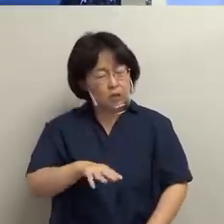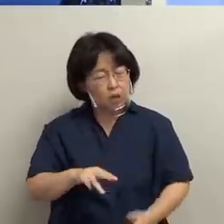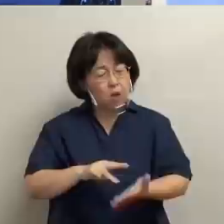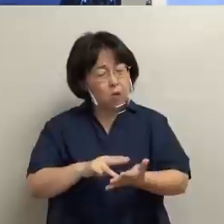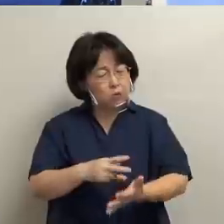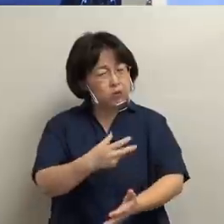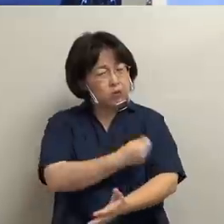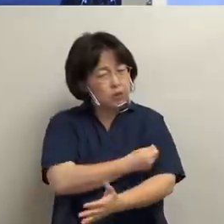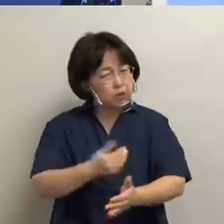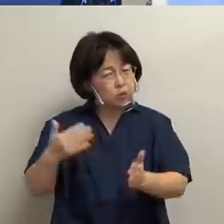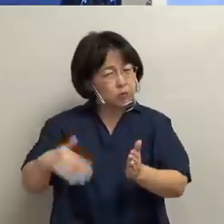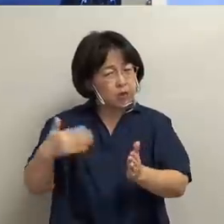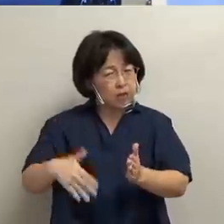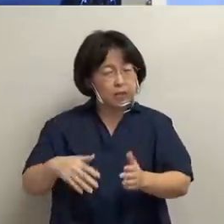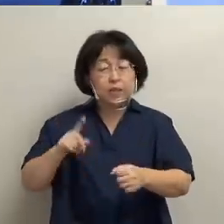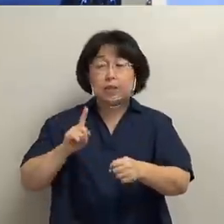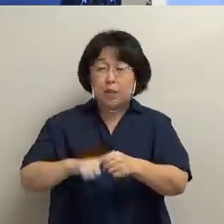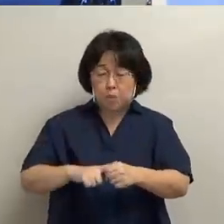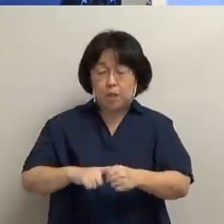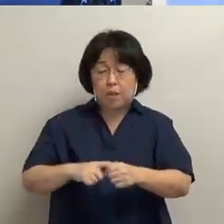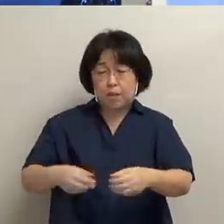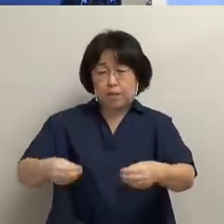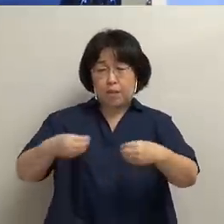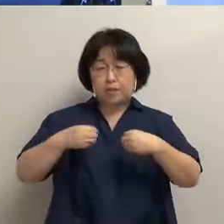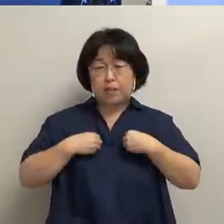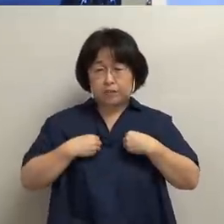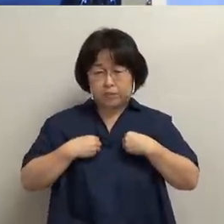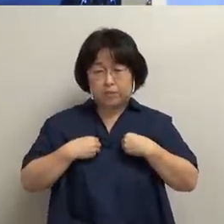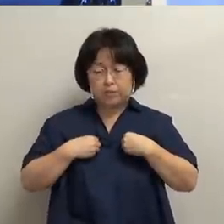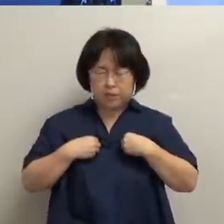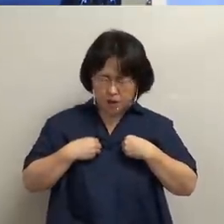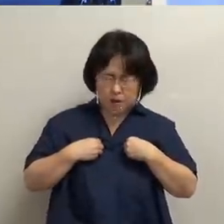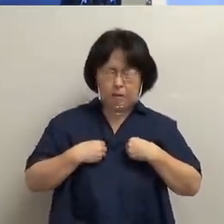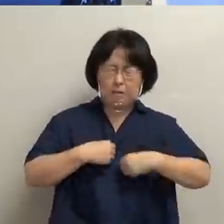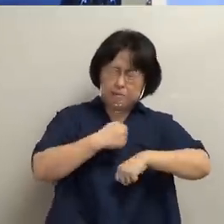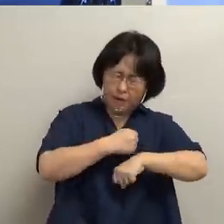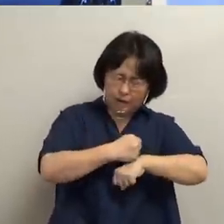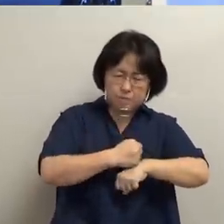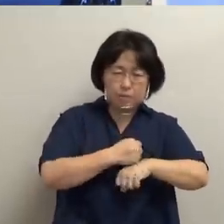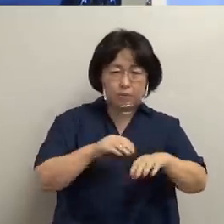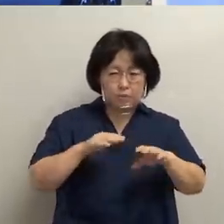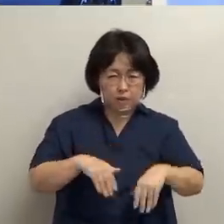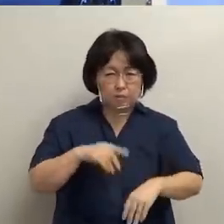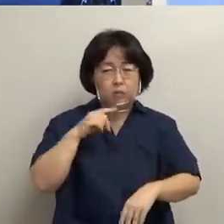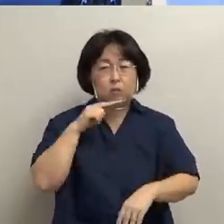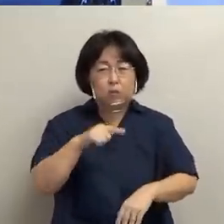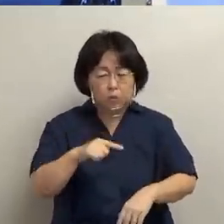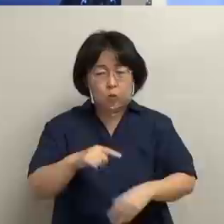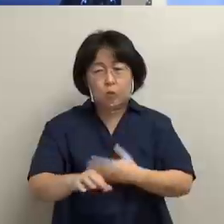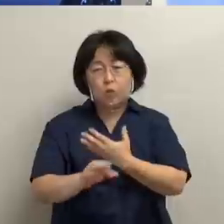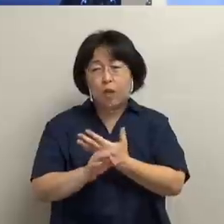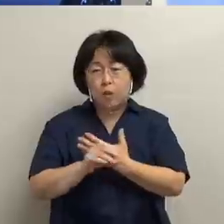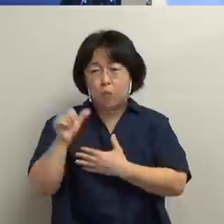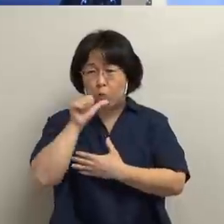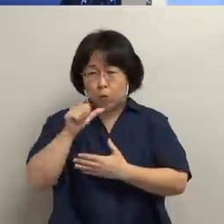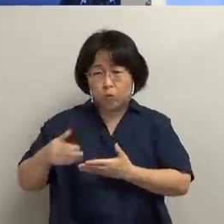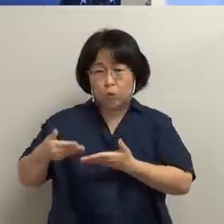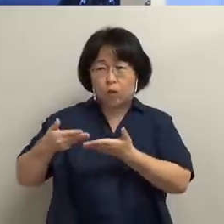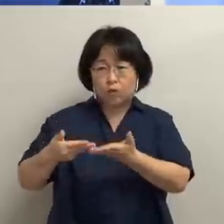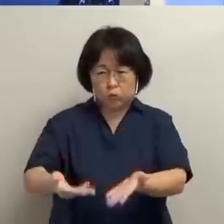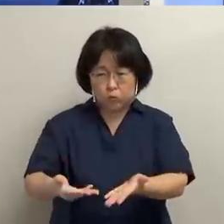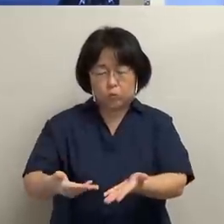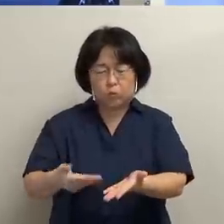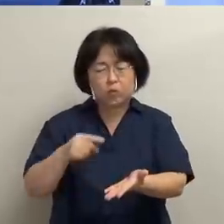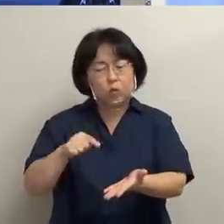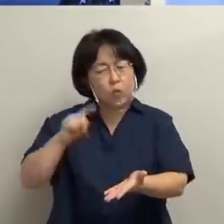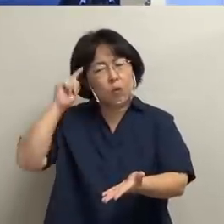立ったためにに感染してかなり苦労されたみたいな例えばエピソードしっかり紹介してっていうのを考えたんですが